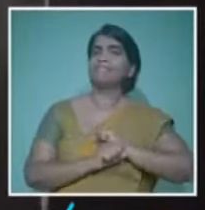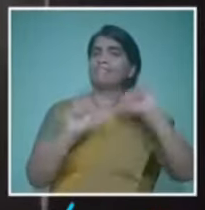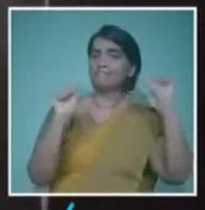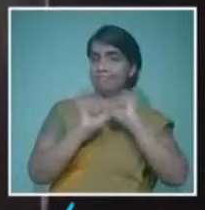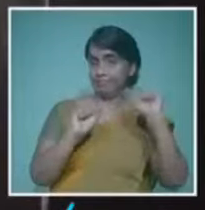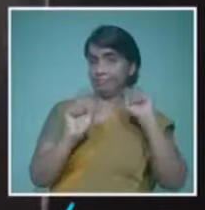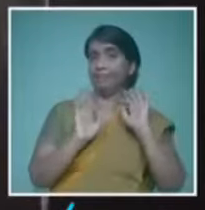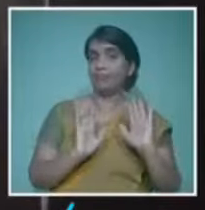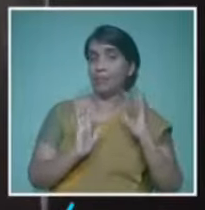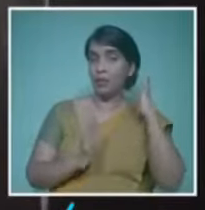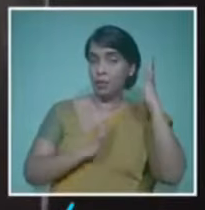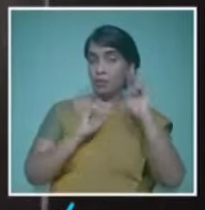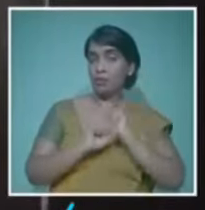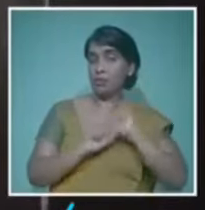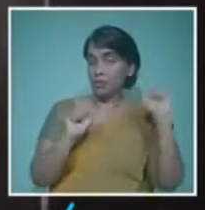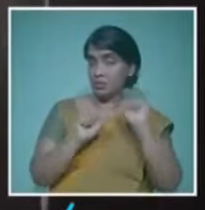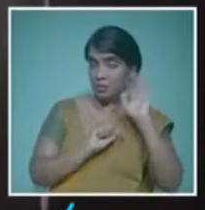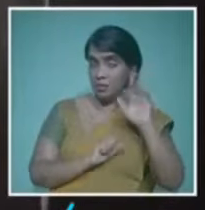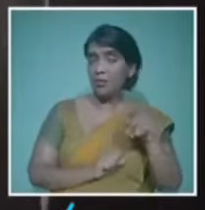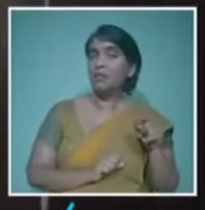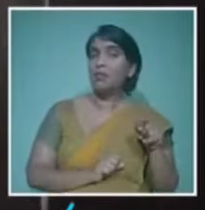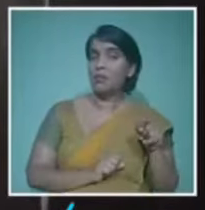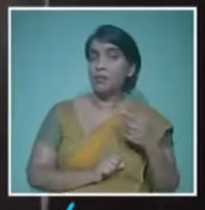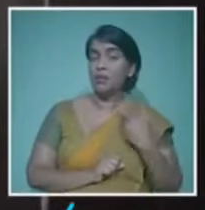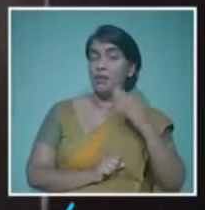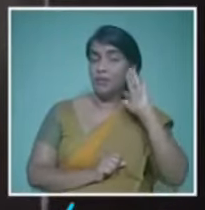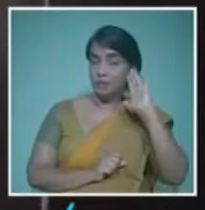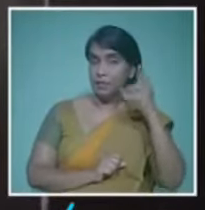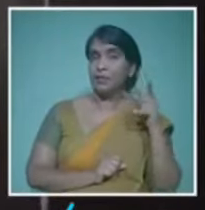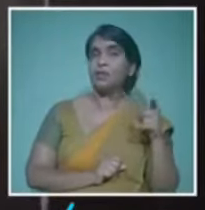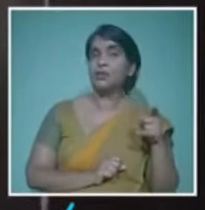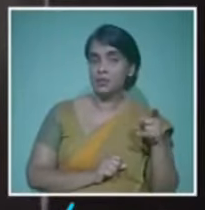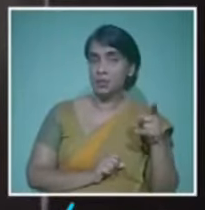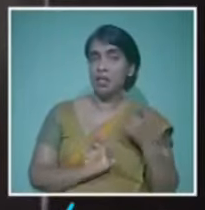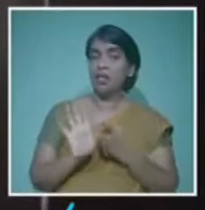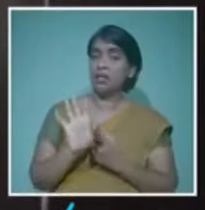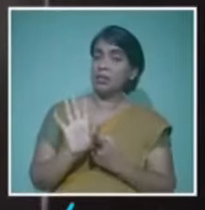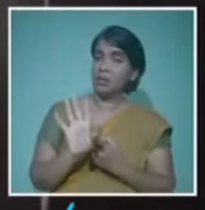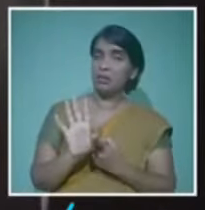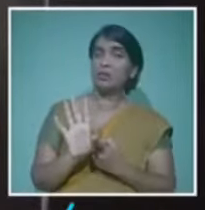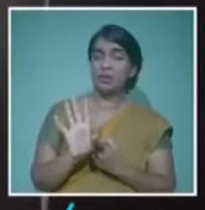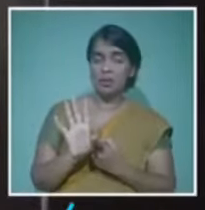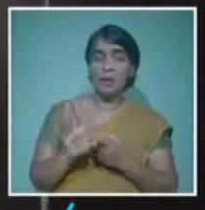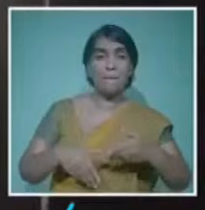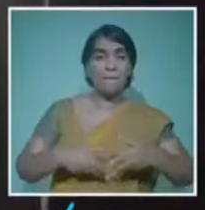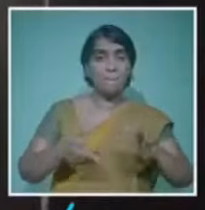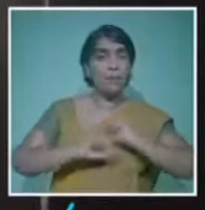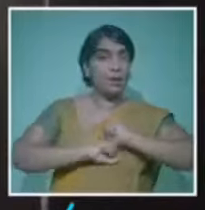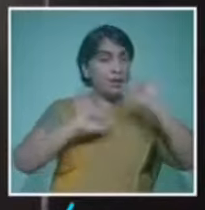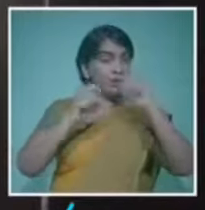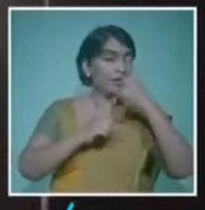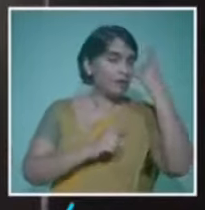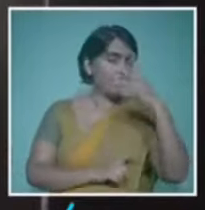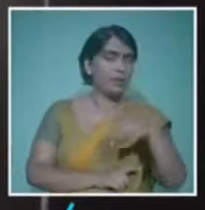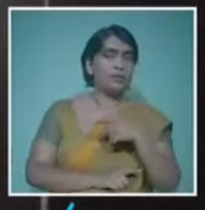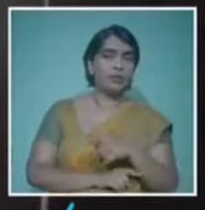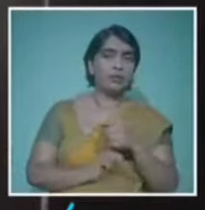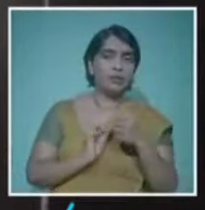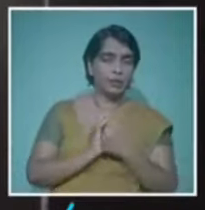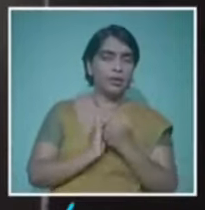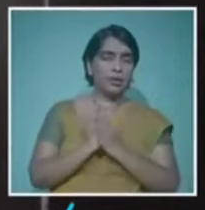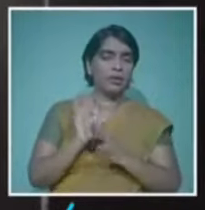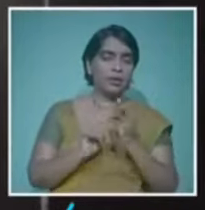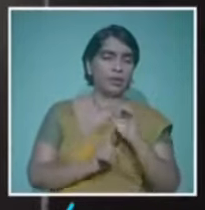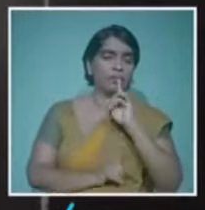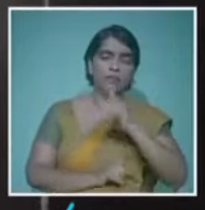මතක තියාගන්න, ලෝකයේ අරගල ඇති වුණේ විශේෂයෙන්ම ඒ තරුණයන් පාට බහැලා අරගල කරපු නිසා. කරු ඇමතුමනි, මම